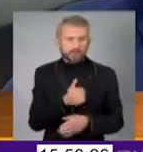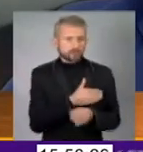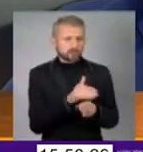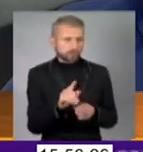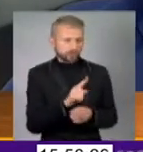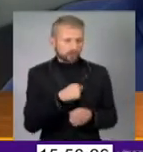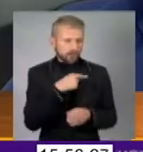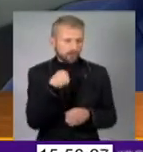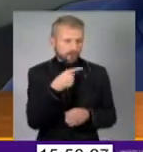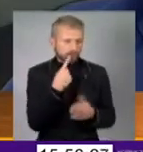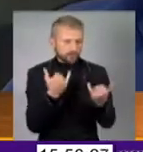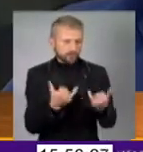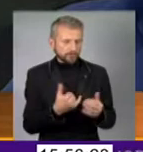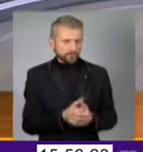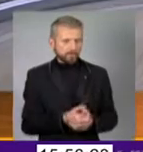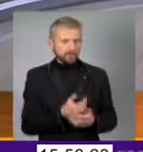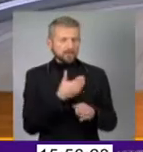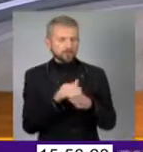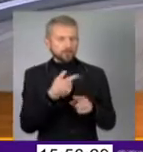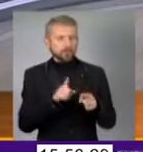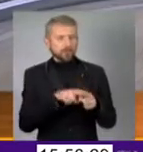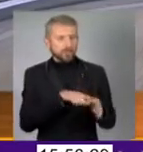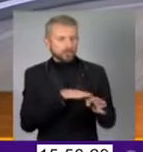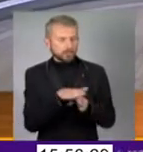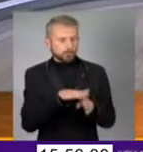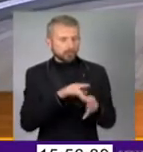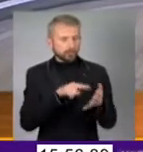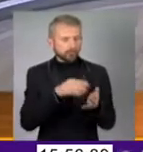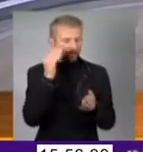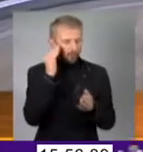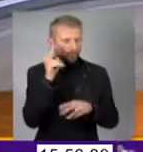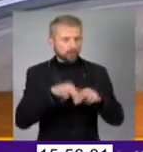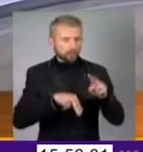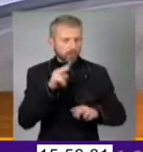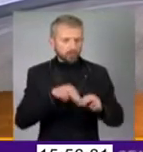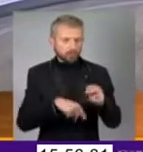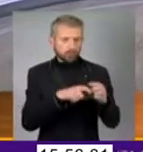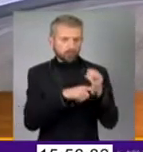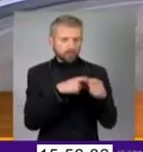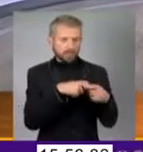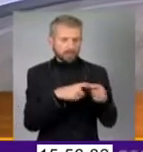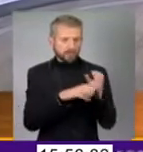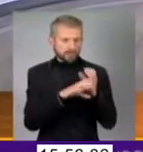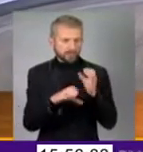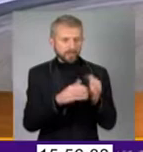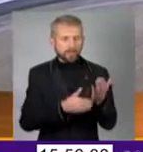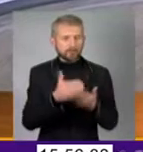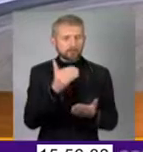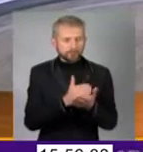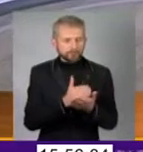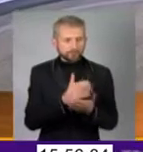тільки що говорив ще раз, частково це реалізовано так. З точки зору прокладення комунікації. Завершальна фаза – наступний